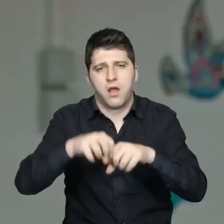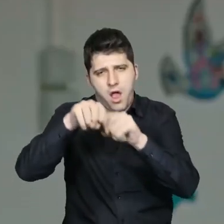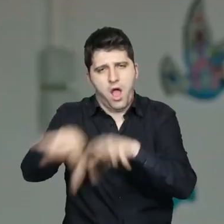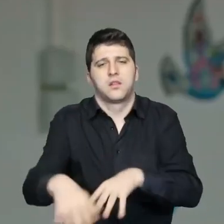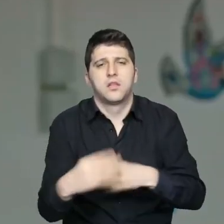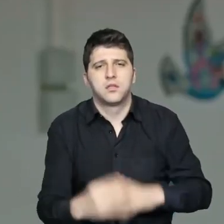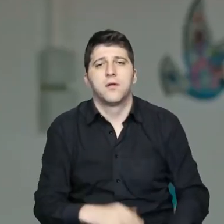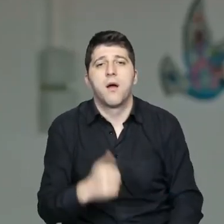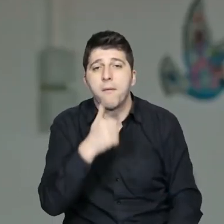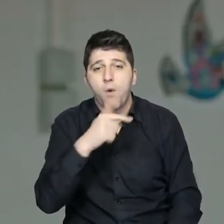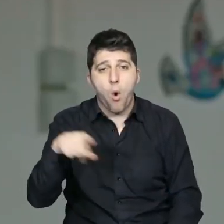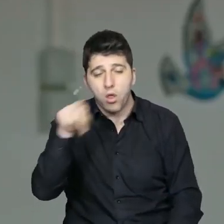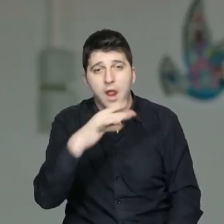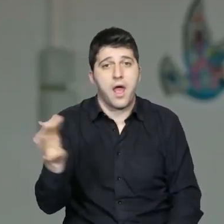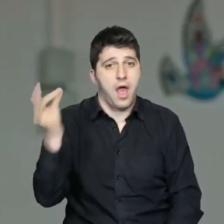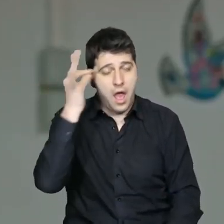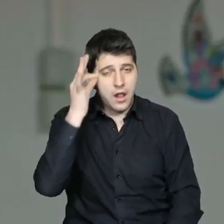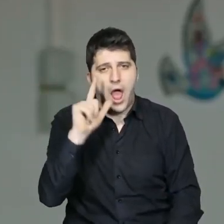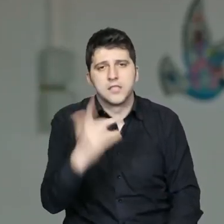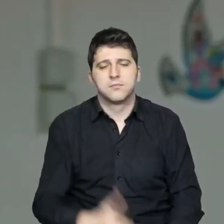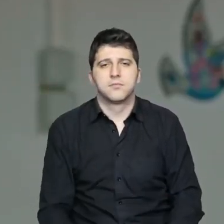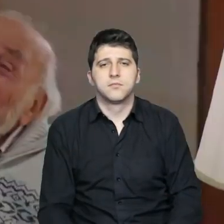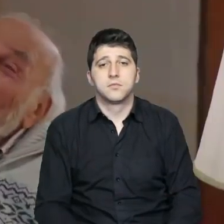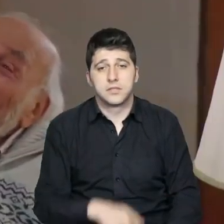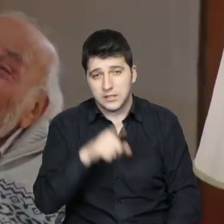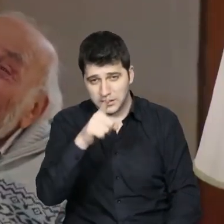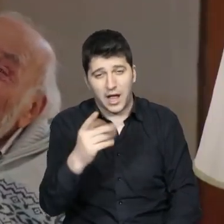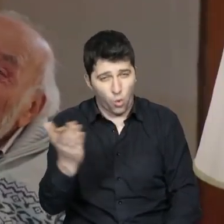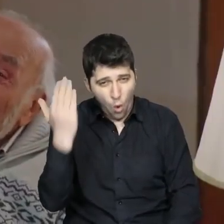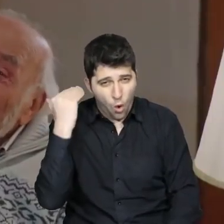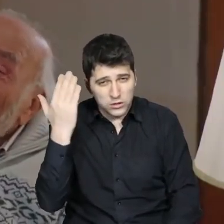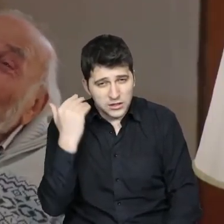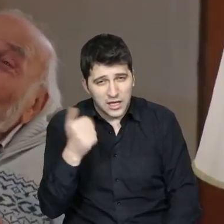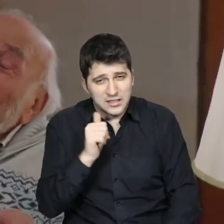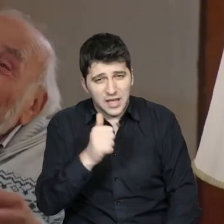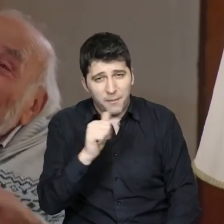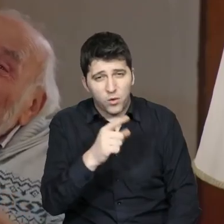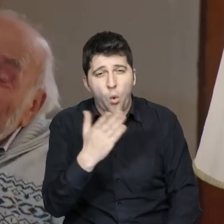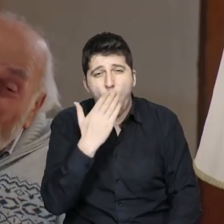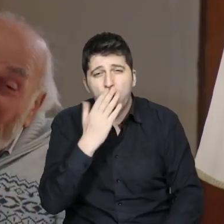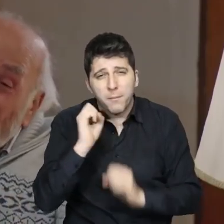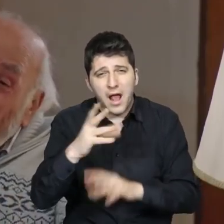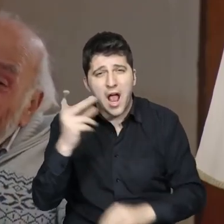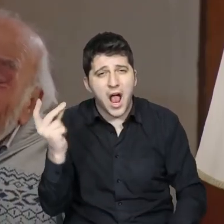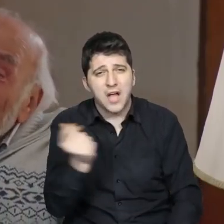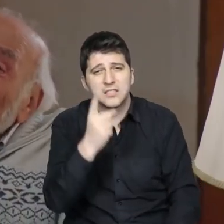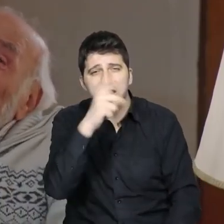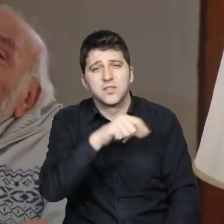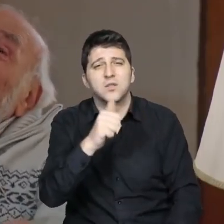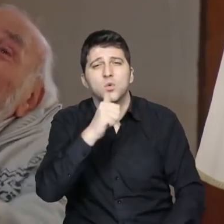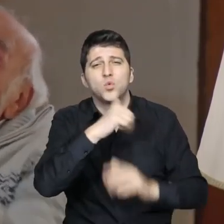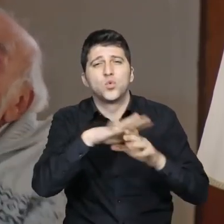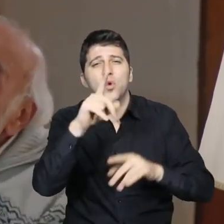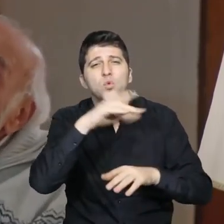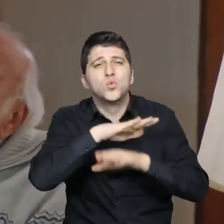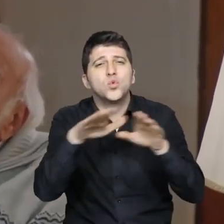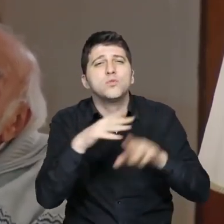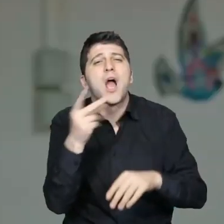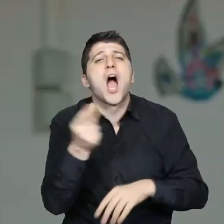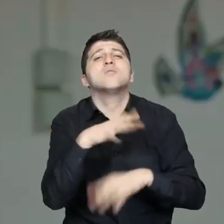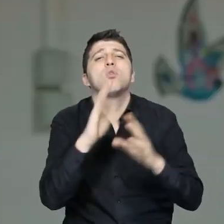tamam. Baba, onlar da akıllarını başlarına toplasınlar. Sen de vakti zamanında okulu kırıp kırıp gölette yüzmeye